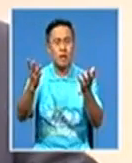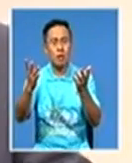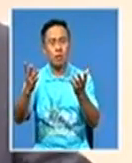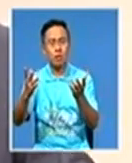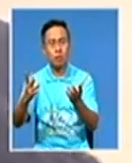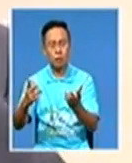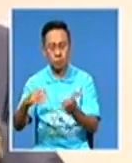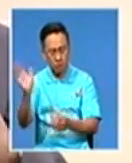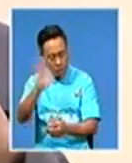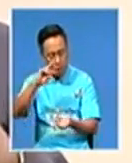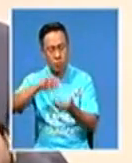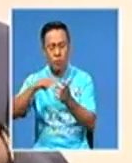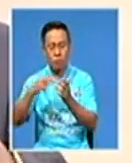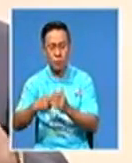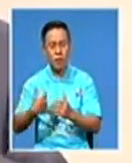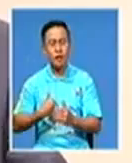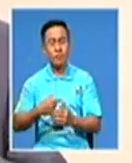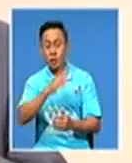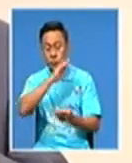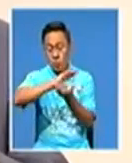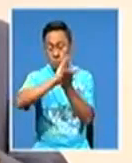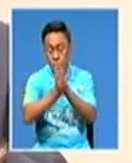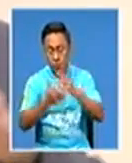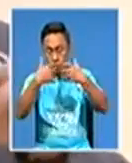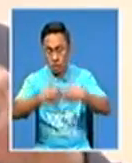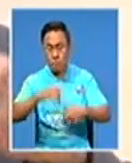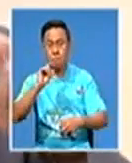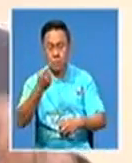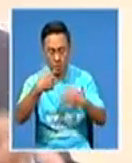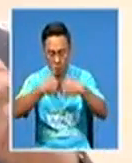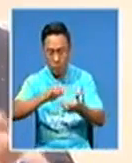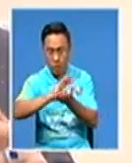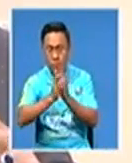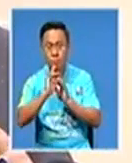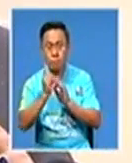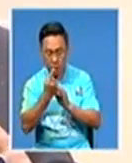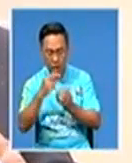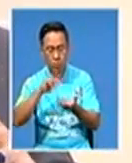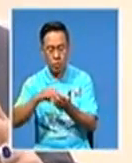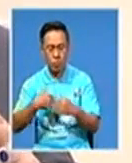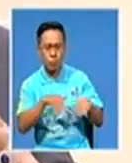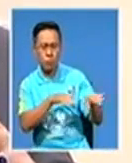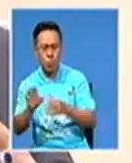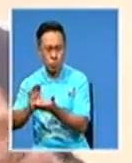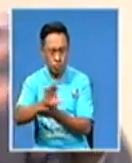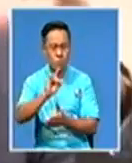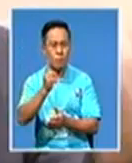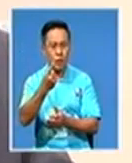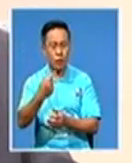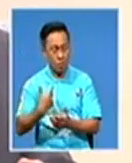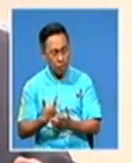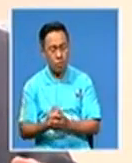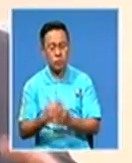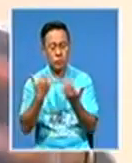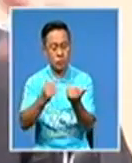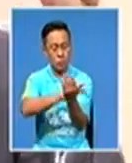ราไม่ปรับชื่ออุตสาหกรรมเราลงไปส่งเสริมของเก่าซึ่งค่าประเทศอื่น